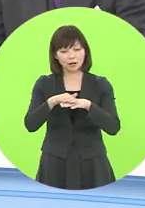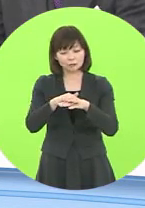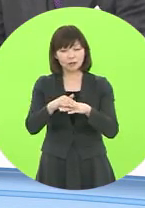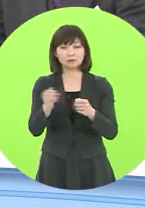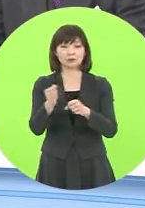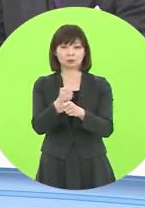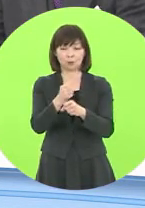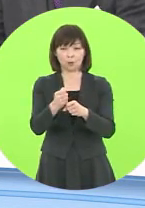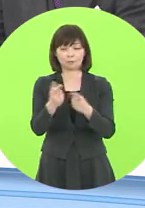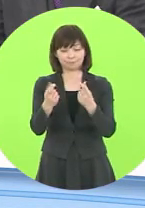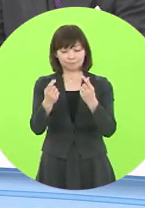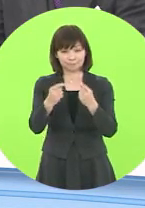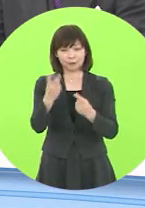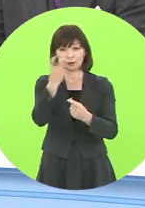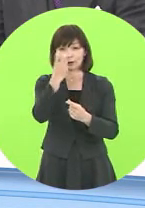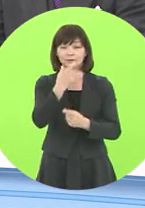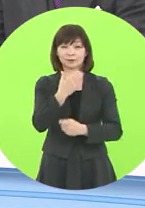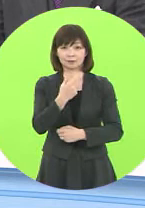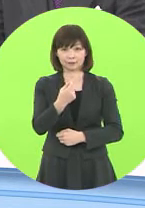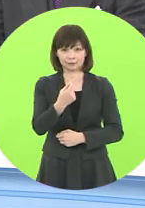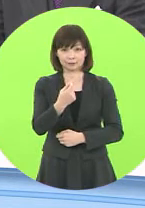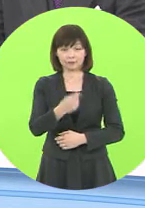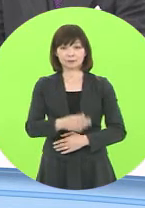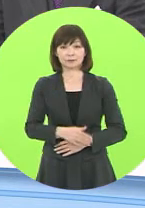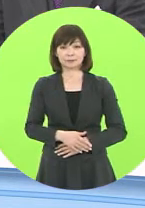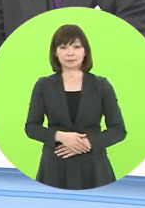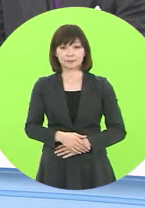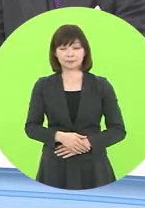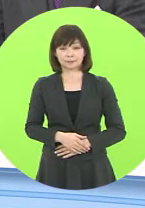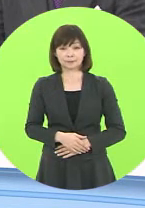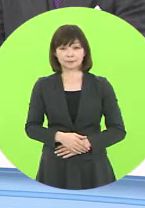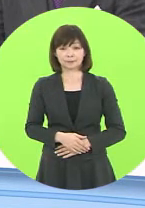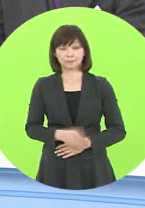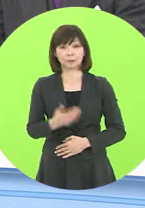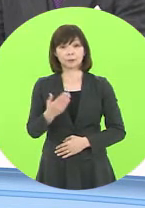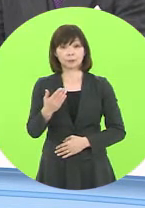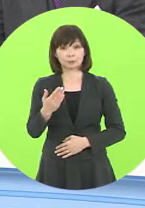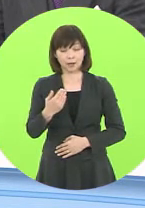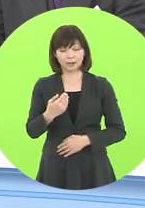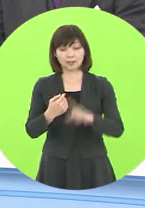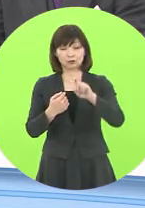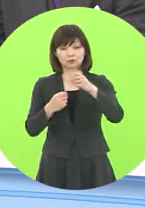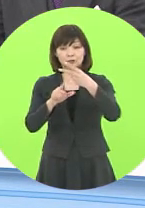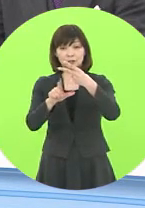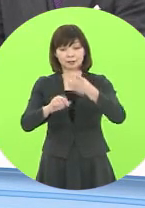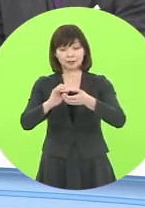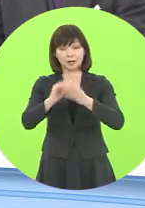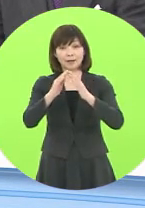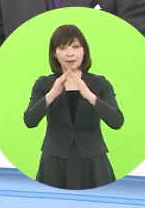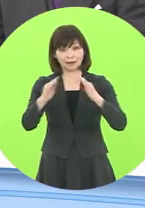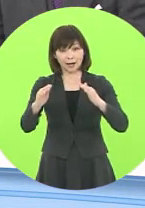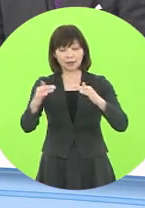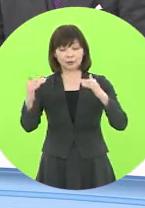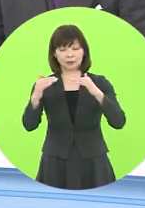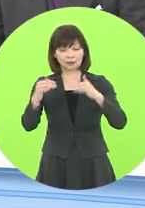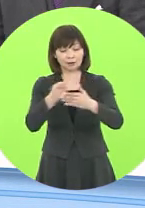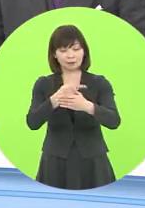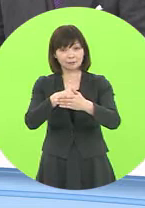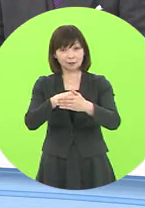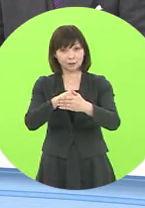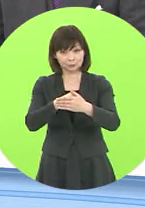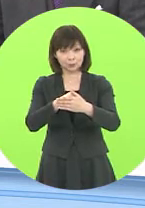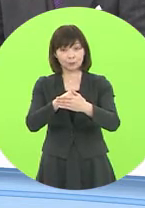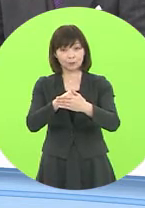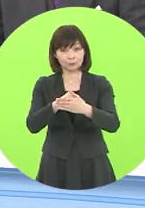しっかり見ていきたいと思います。ではその前に12月定例会で審議された議案をご紹介しまし